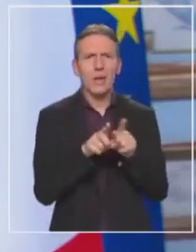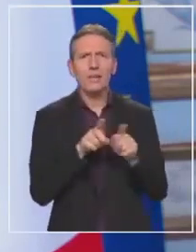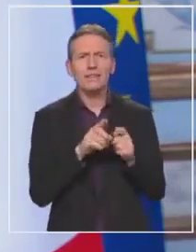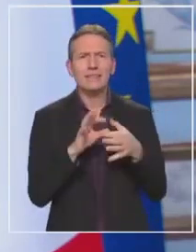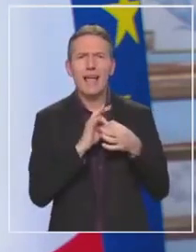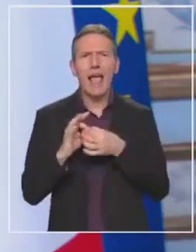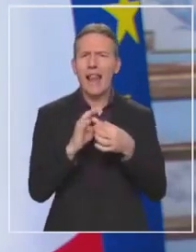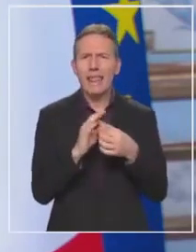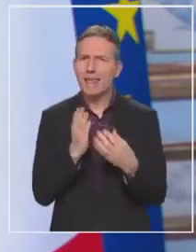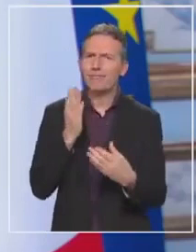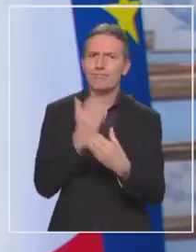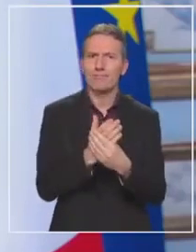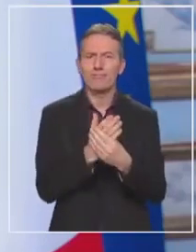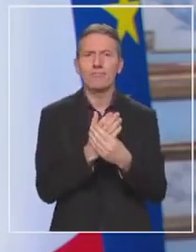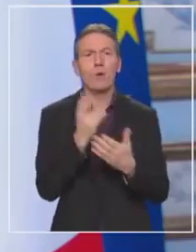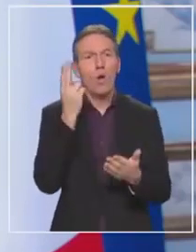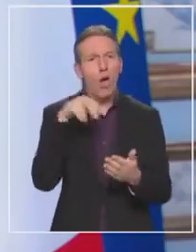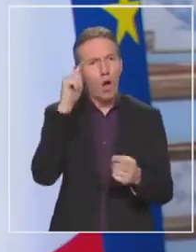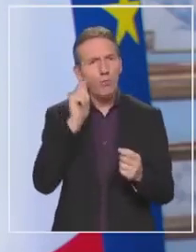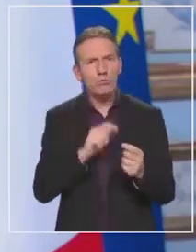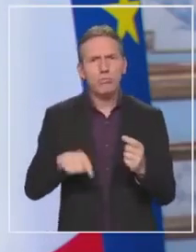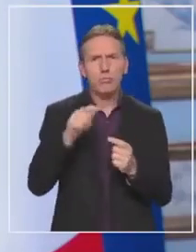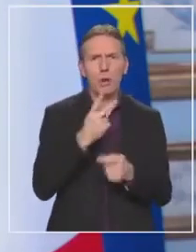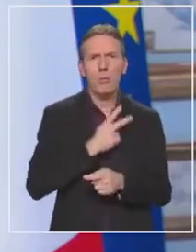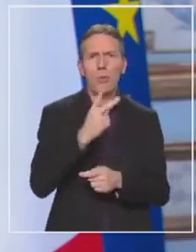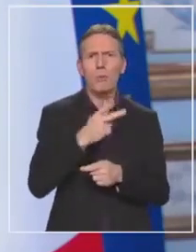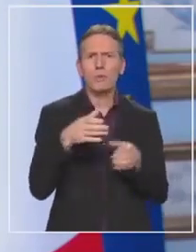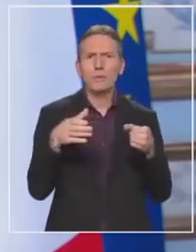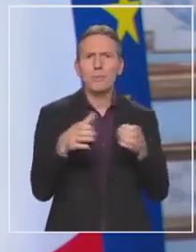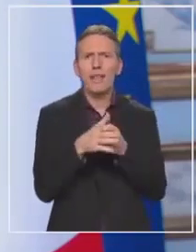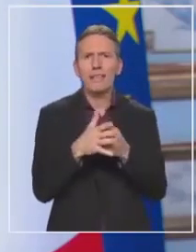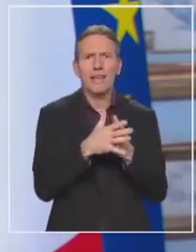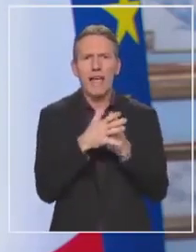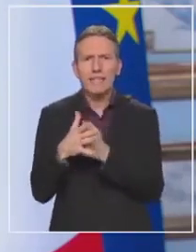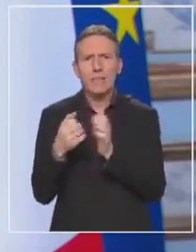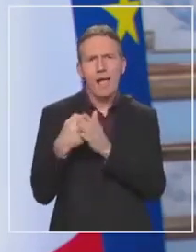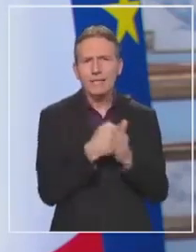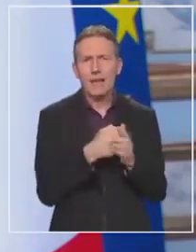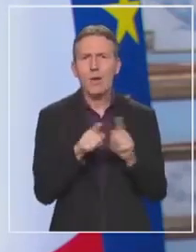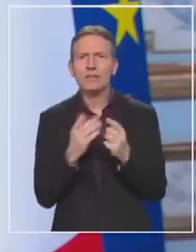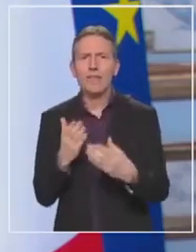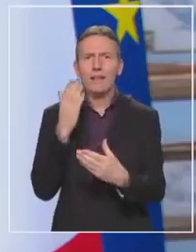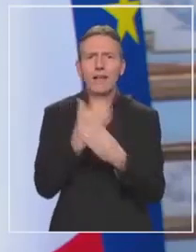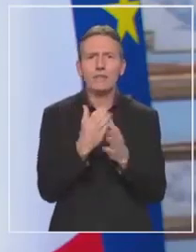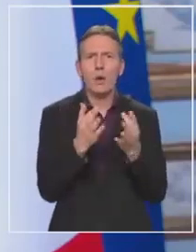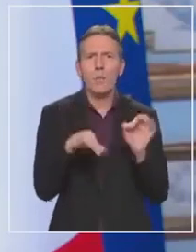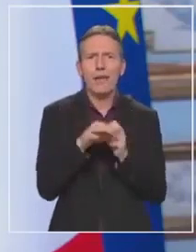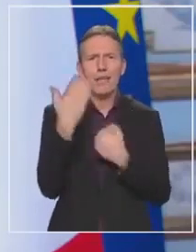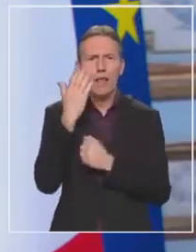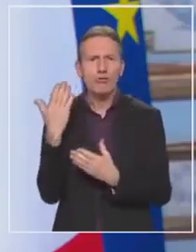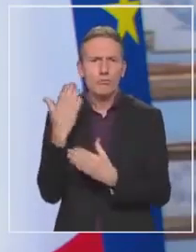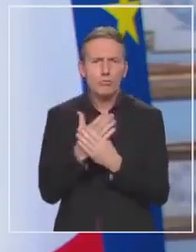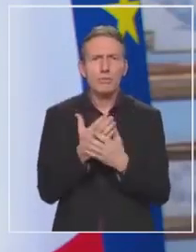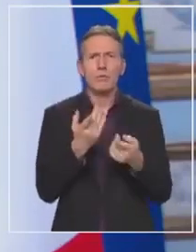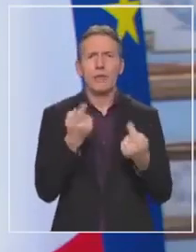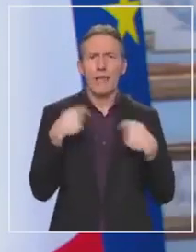alliés partout en europe montrent les partis extrémistes tandis que les interventions de puissances étrangères étatiques